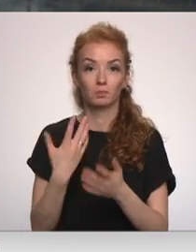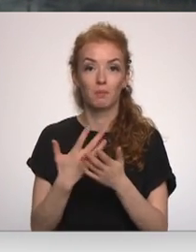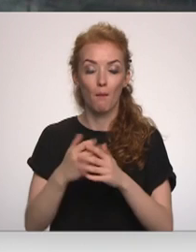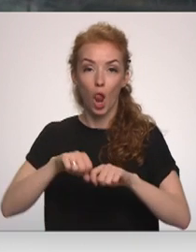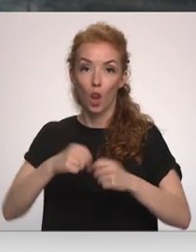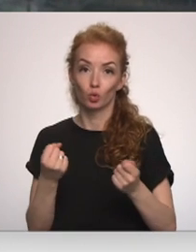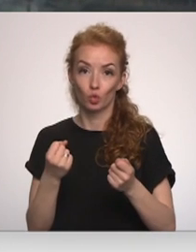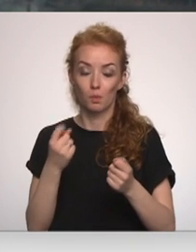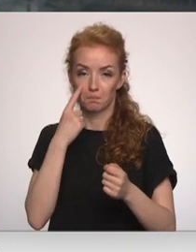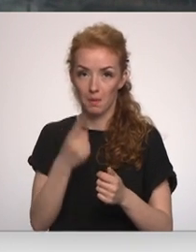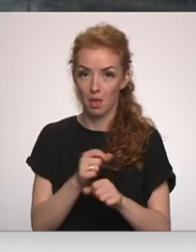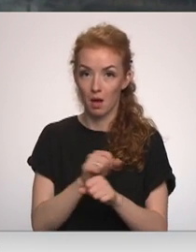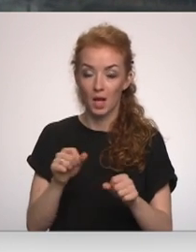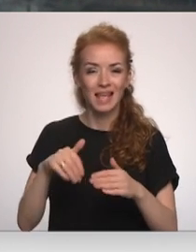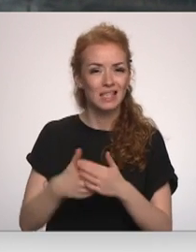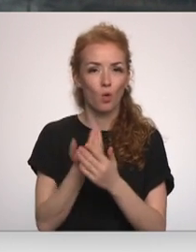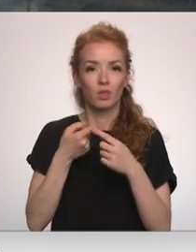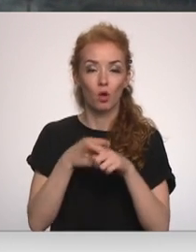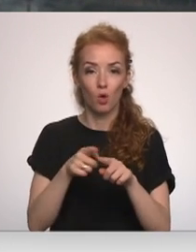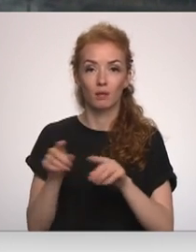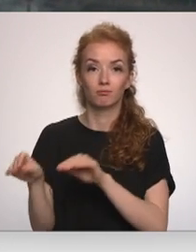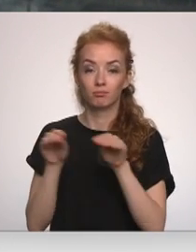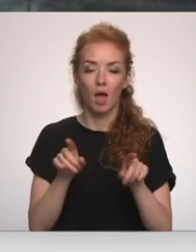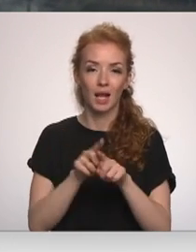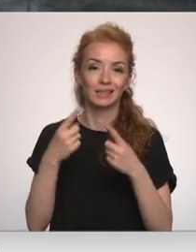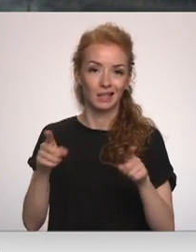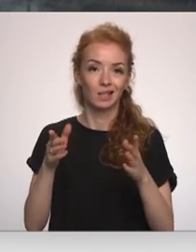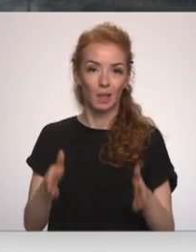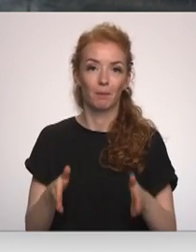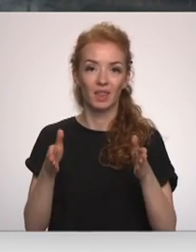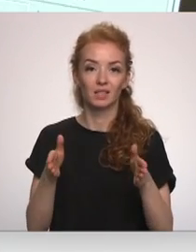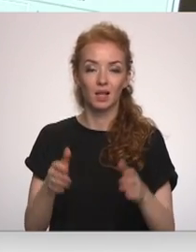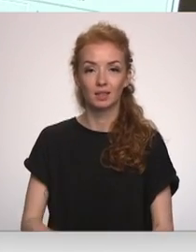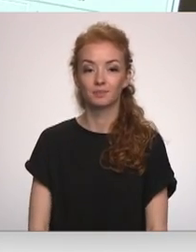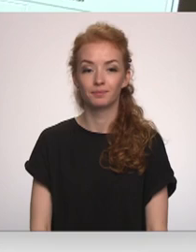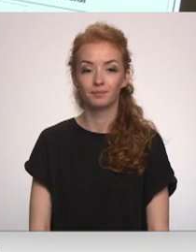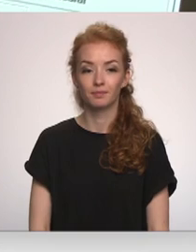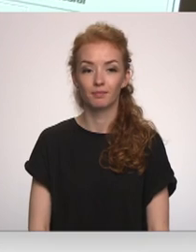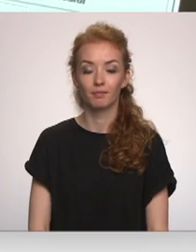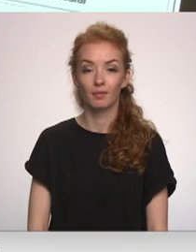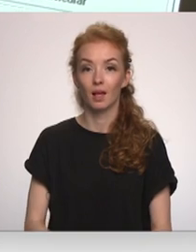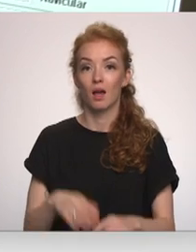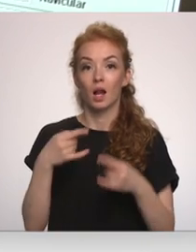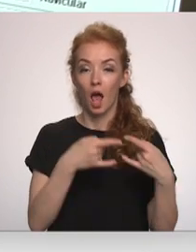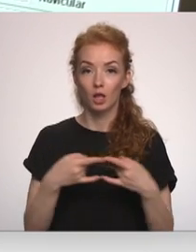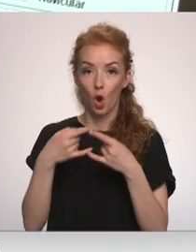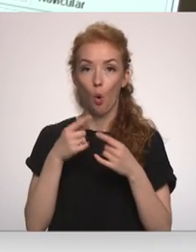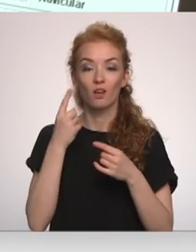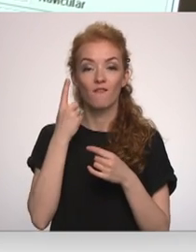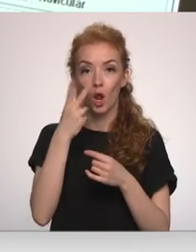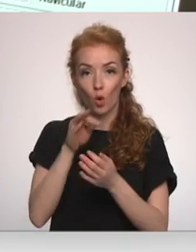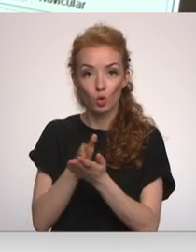lūzumu gadījumos. Jaunākās tehnoloģijas tiek ieviestas arī citās slimnīcās. Radioloģija ir viena no nozarēm, kurā ir